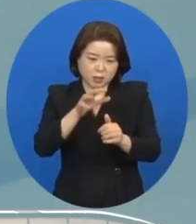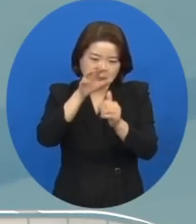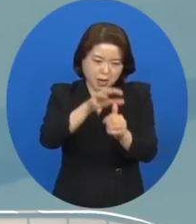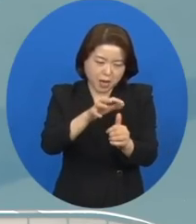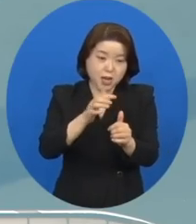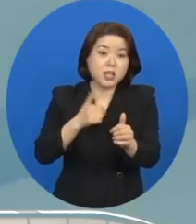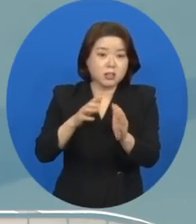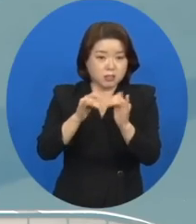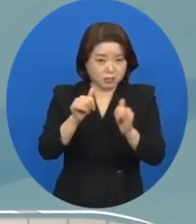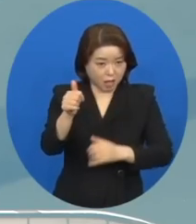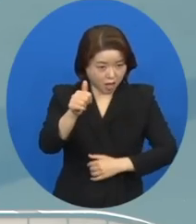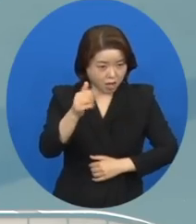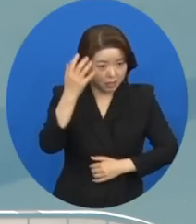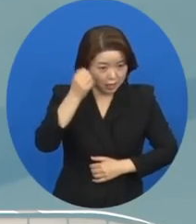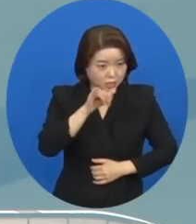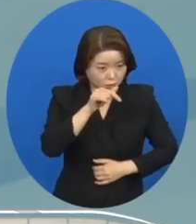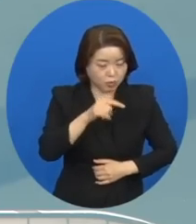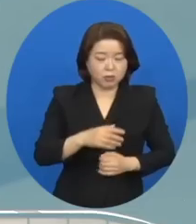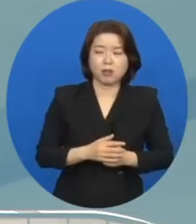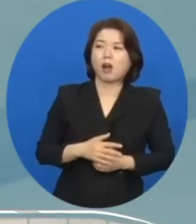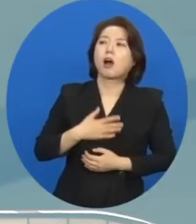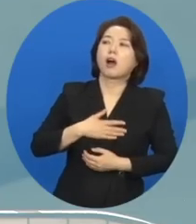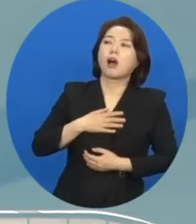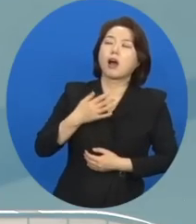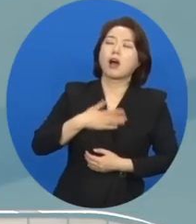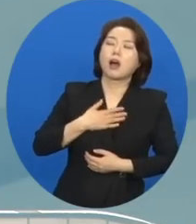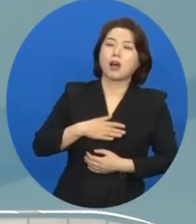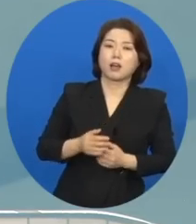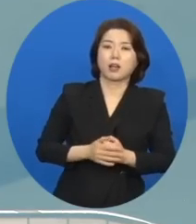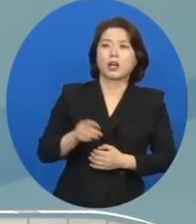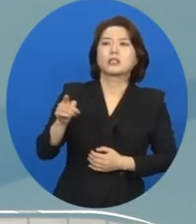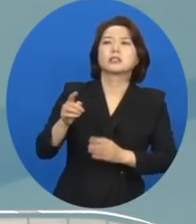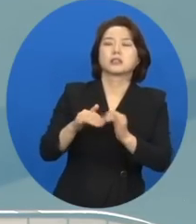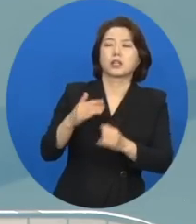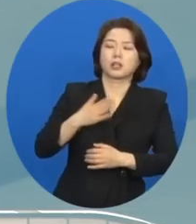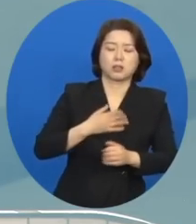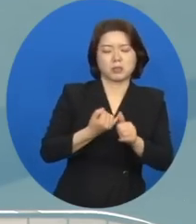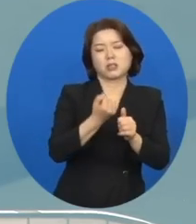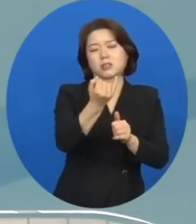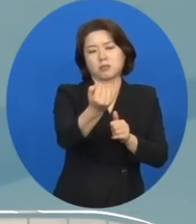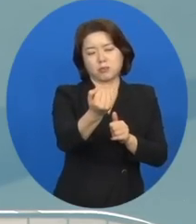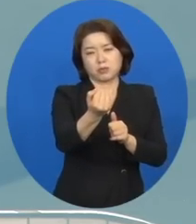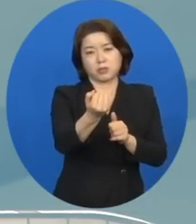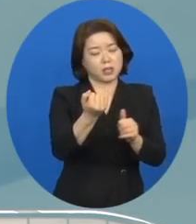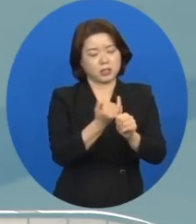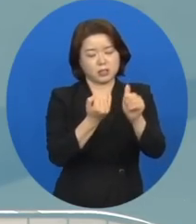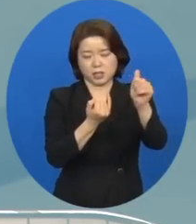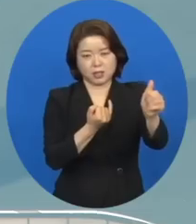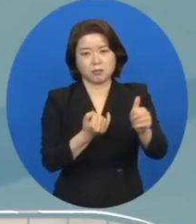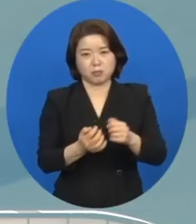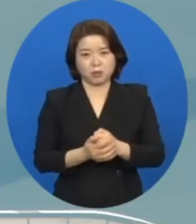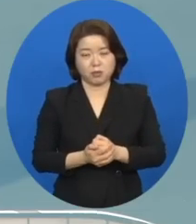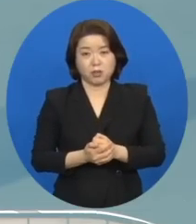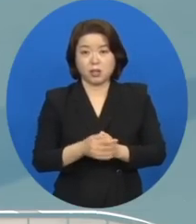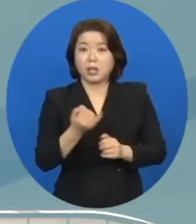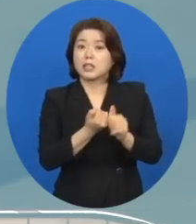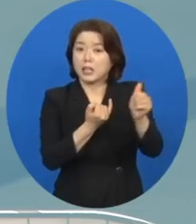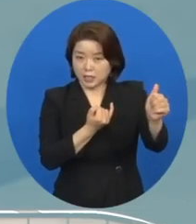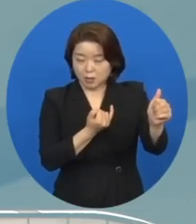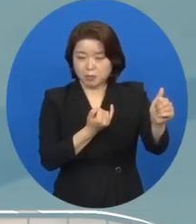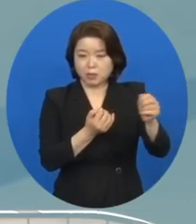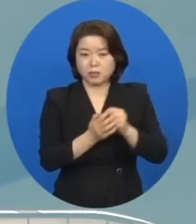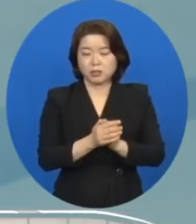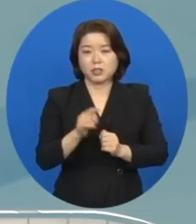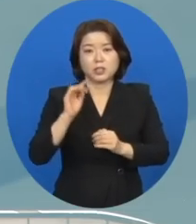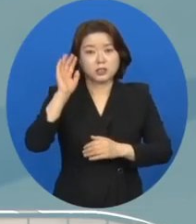기억하시나요? 물론입니다. 그 사람이 제 남편입니다. 그 사람은 이후 예수님을 믿고 지금